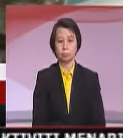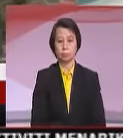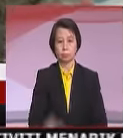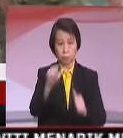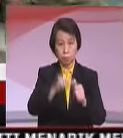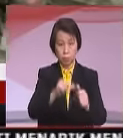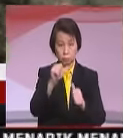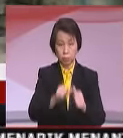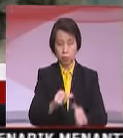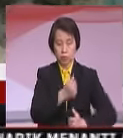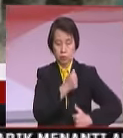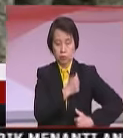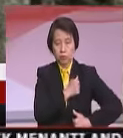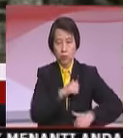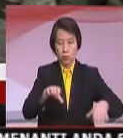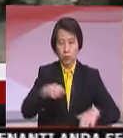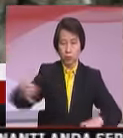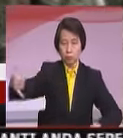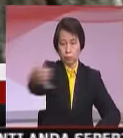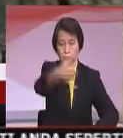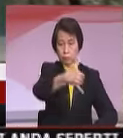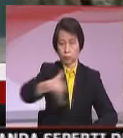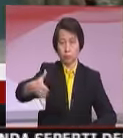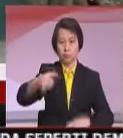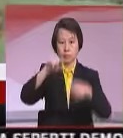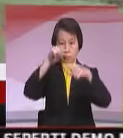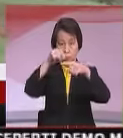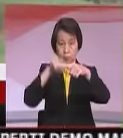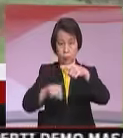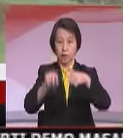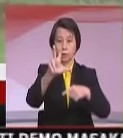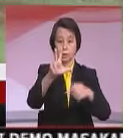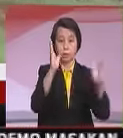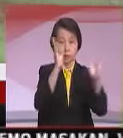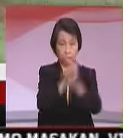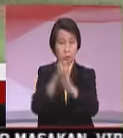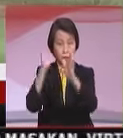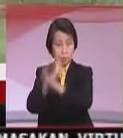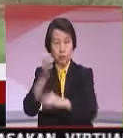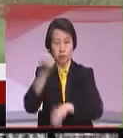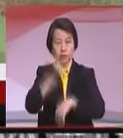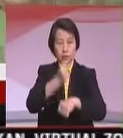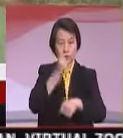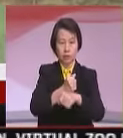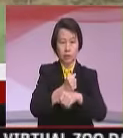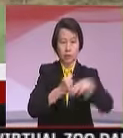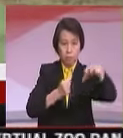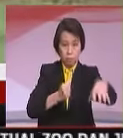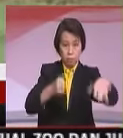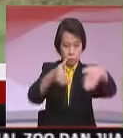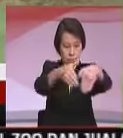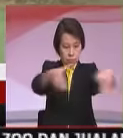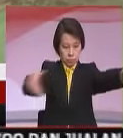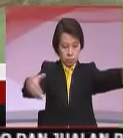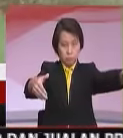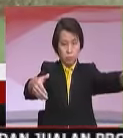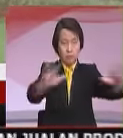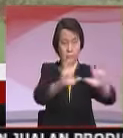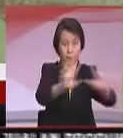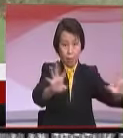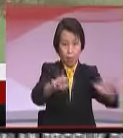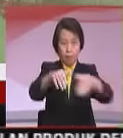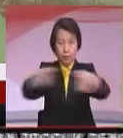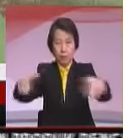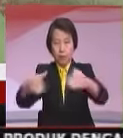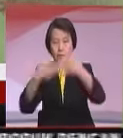Setiap anggota yang melakukan rondaan dibahagikan kepada 3 shift penggiliran tugas di jajaran sempadan berpagar,